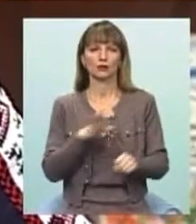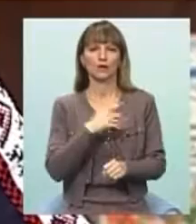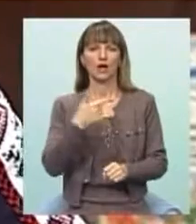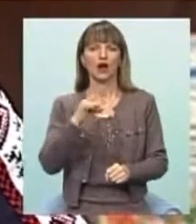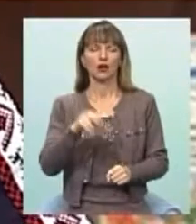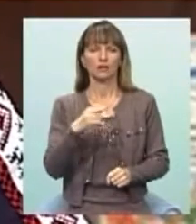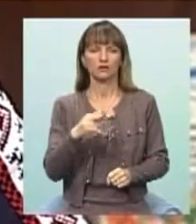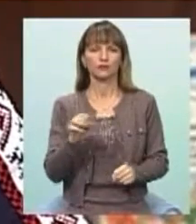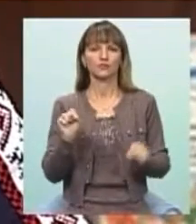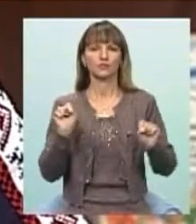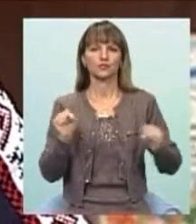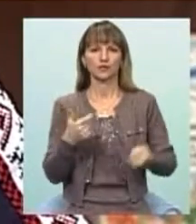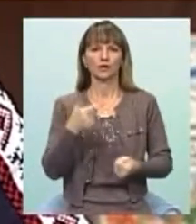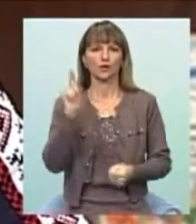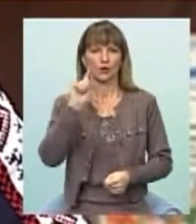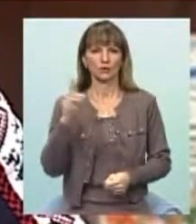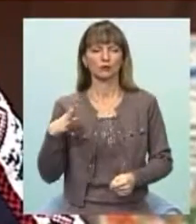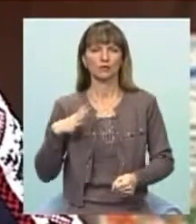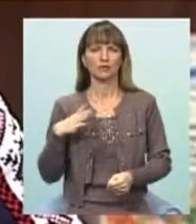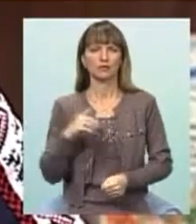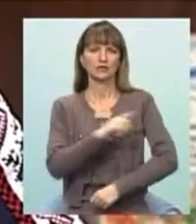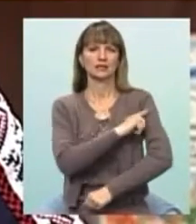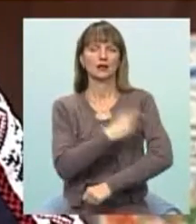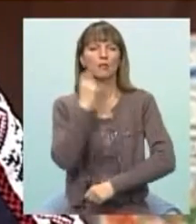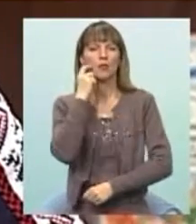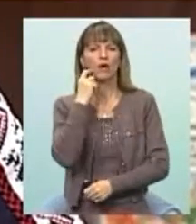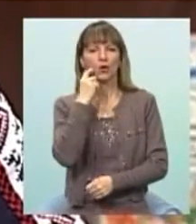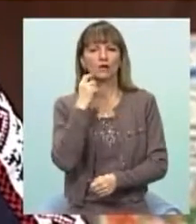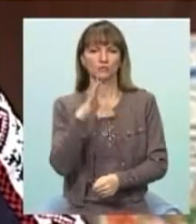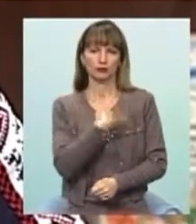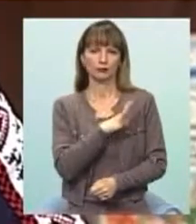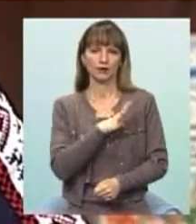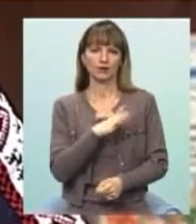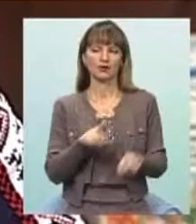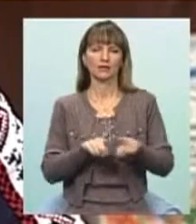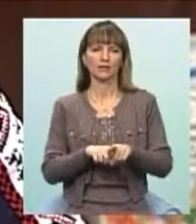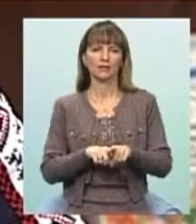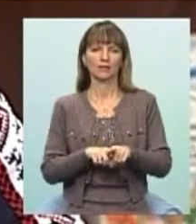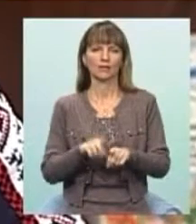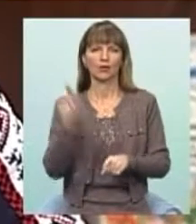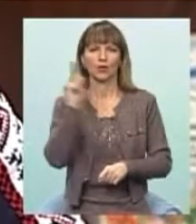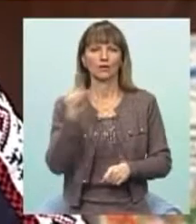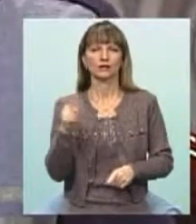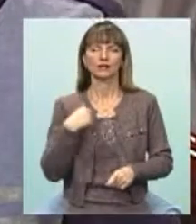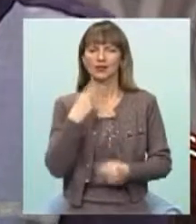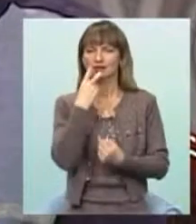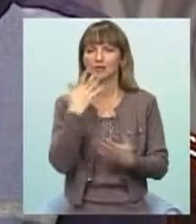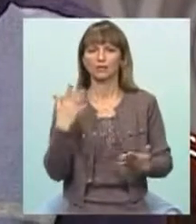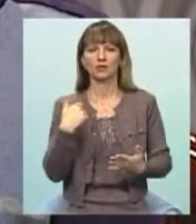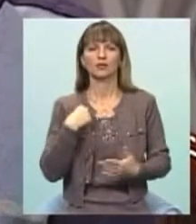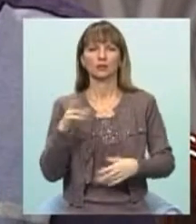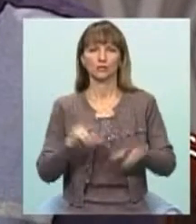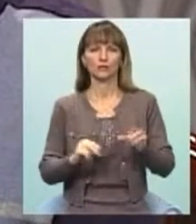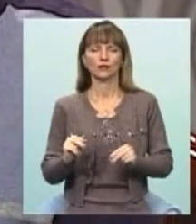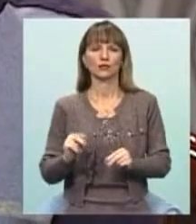до речі, буває, як ти вважаєш? Оскільки сильний мороз, воно взагалі буває? Грім та блискавка. Я не бачив, але я